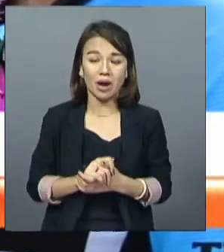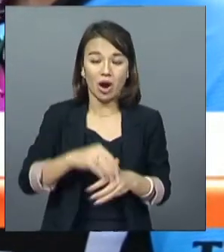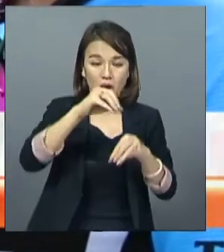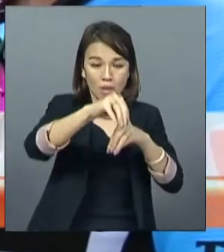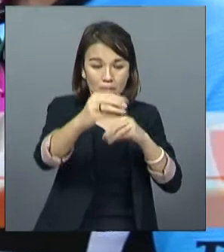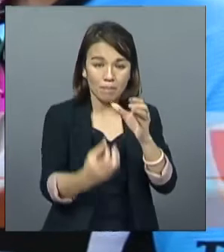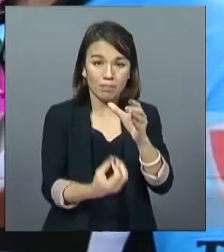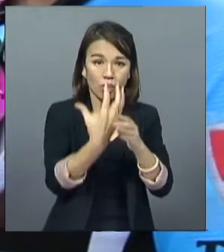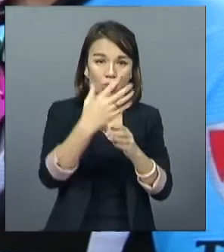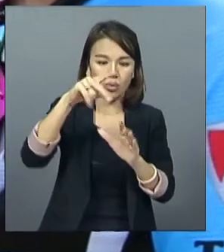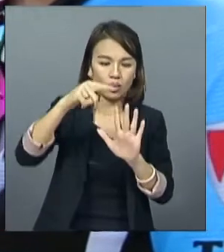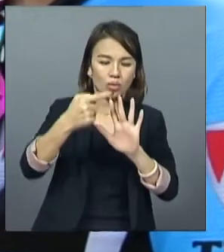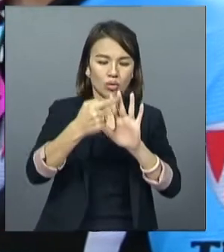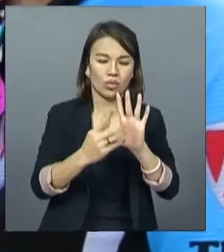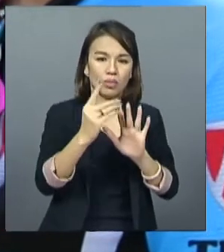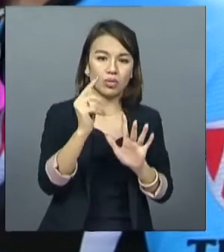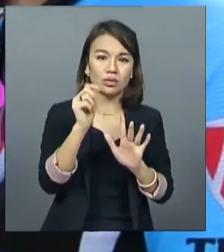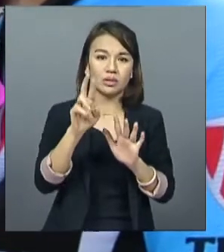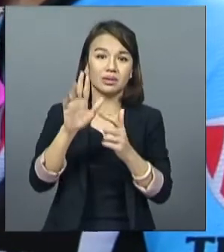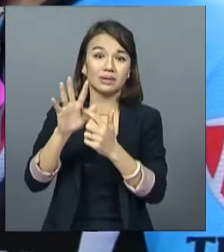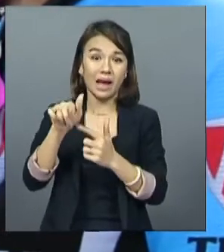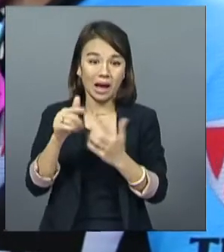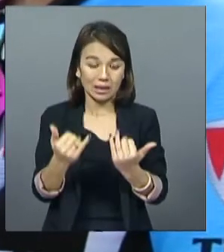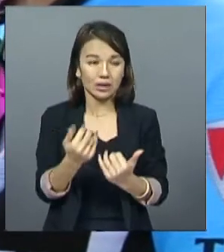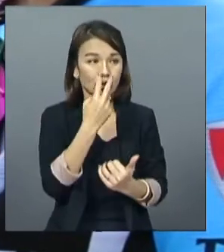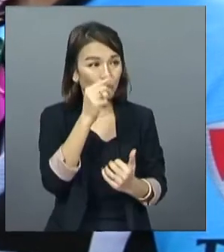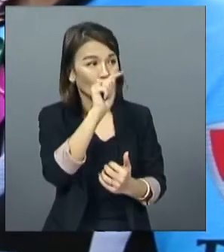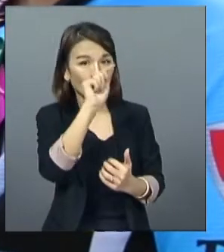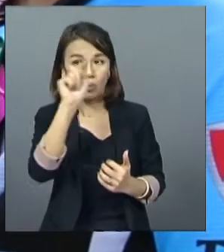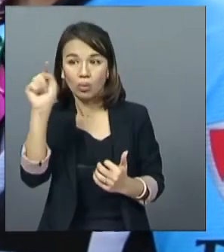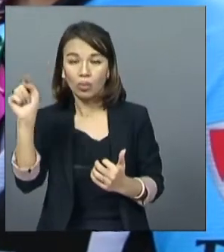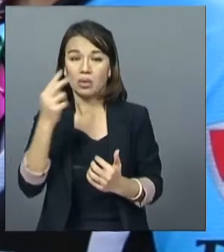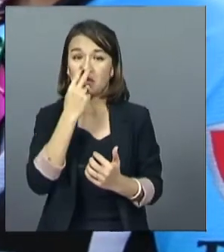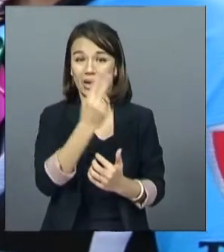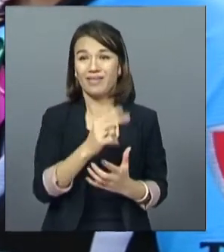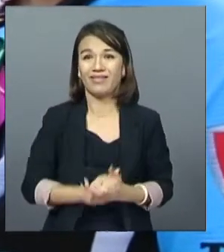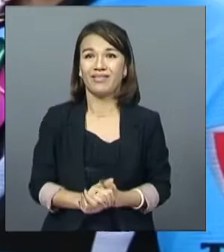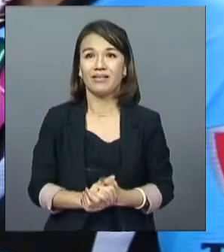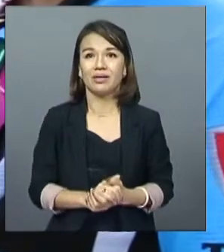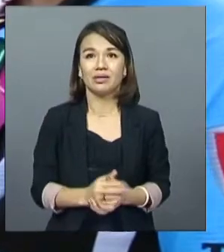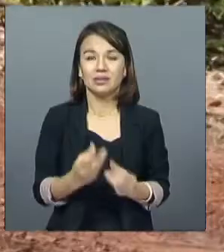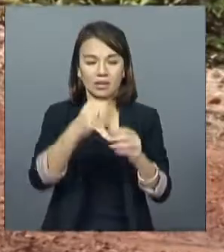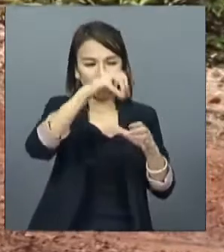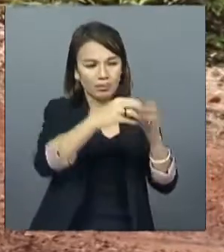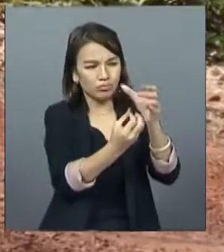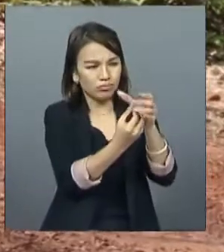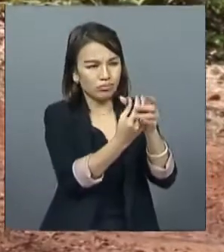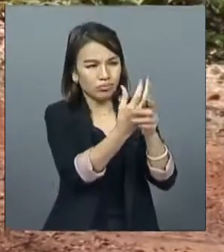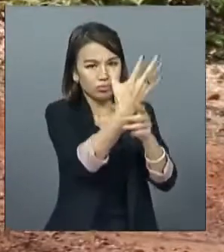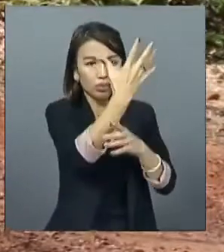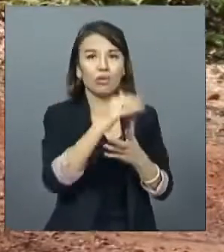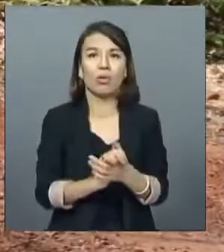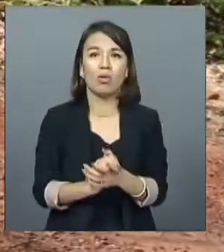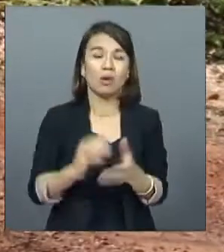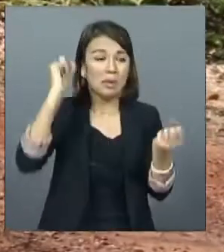วนพุทราเราก็จะมีแต่ผ่านแต่ว่าครั้งนี้ก็ได้เข้าไปในระดับของสวนแล้วก็เห็นรายละเอียดของการพัฒนาพุทราปลอดภัยแล้